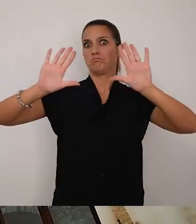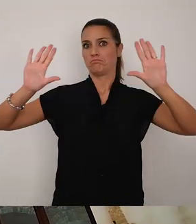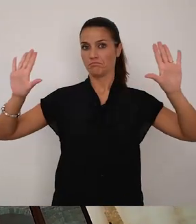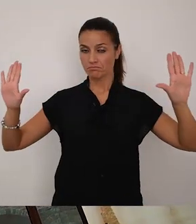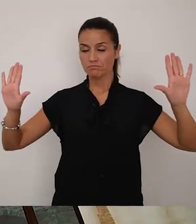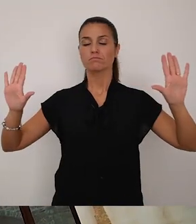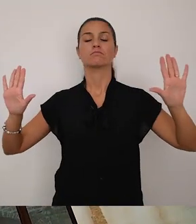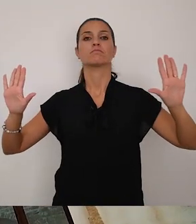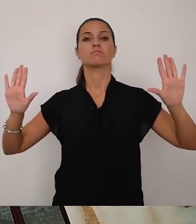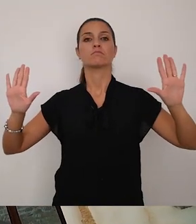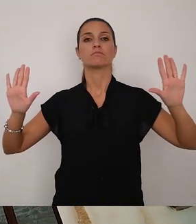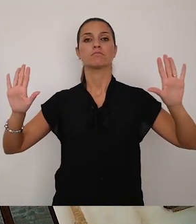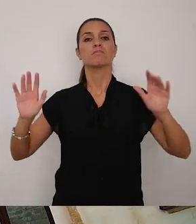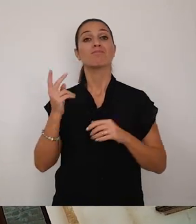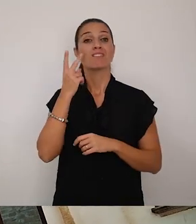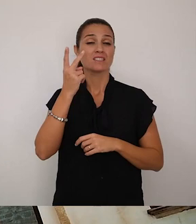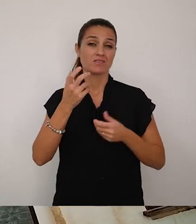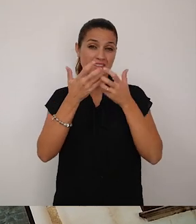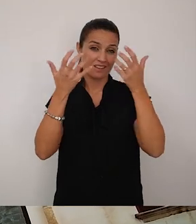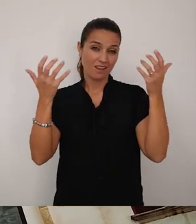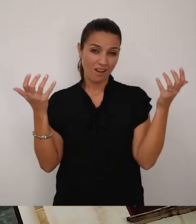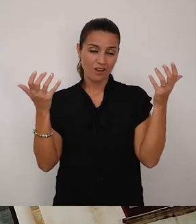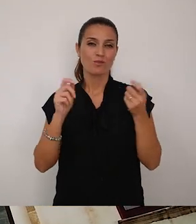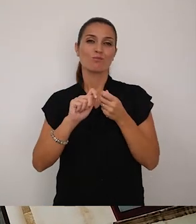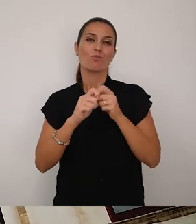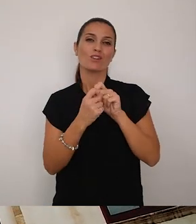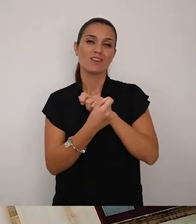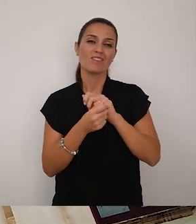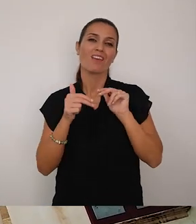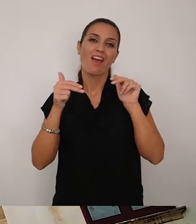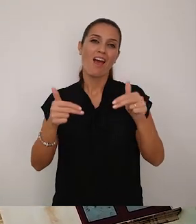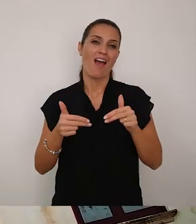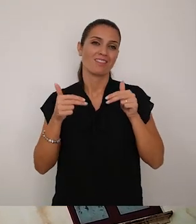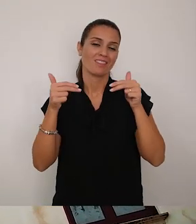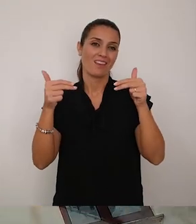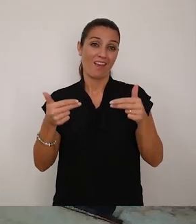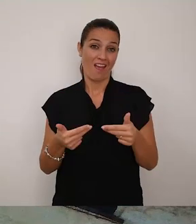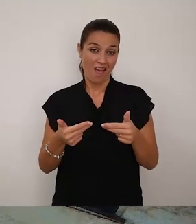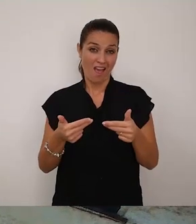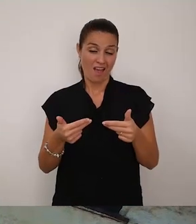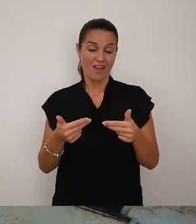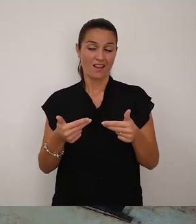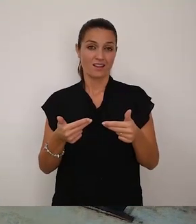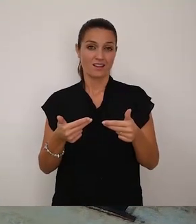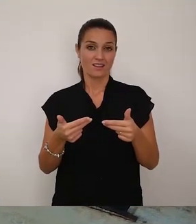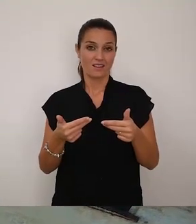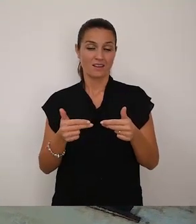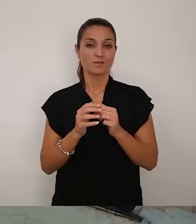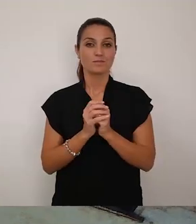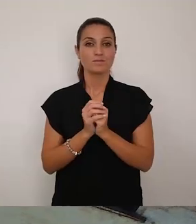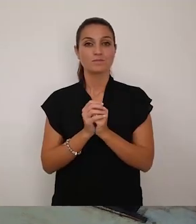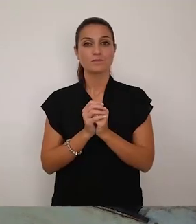Sono forti i richiami alle modifiche strutturali e decorative, apportate all'edificio nel corso del